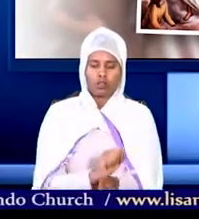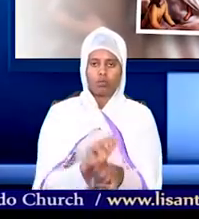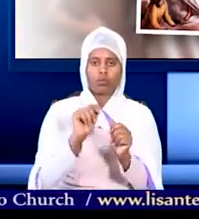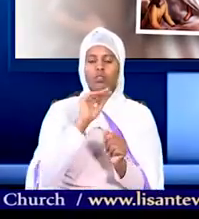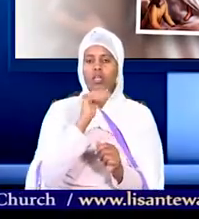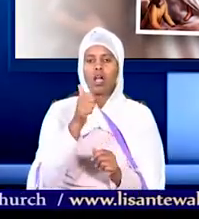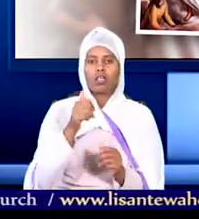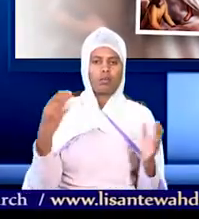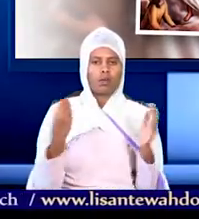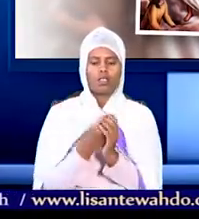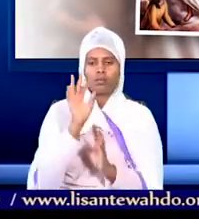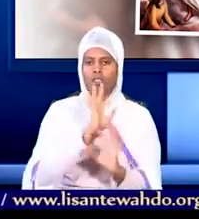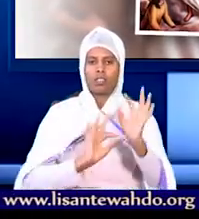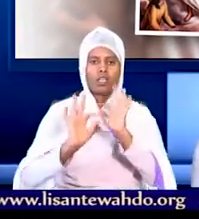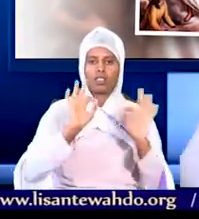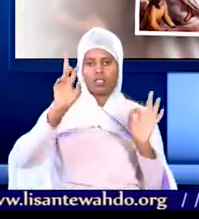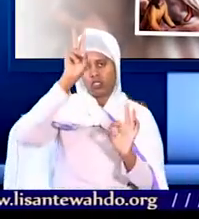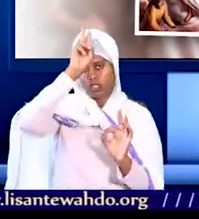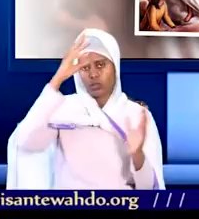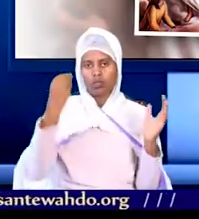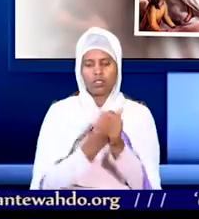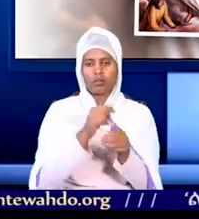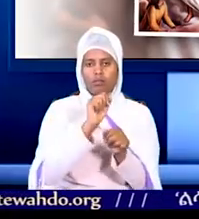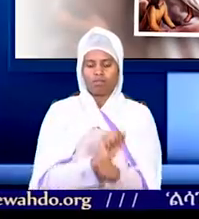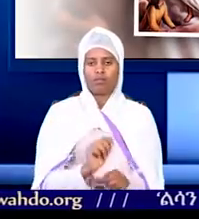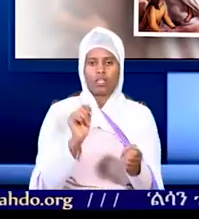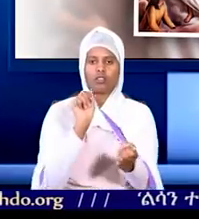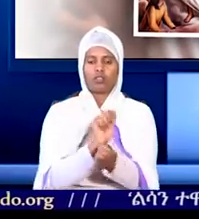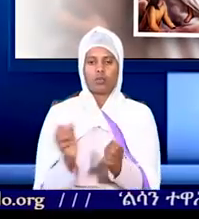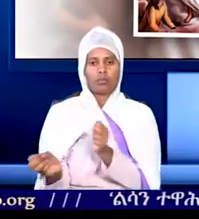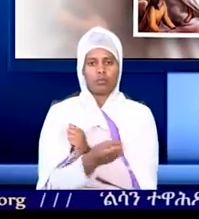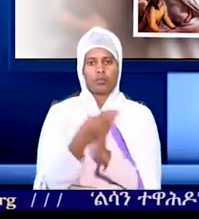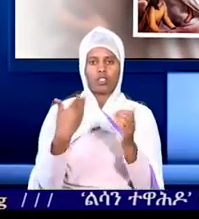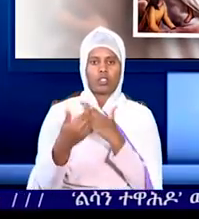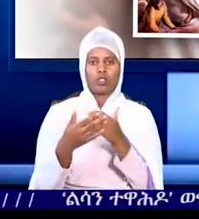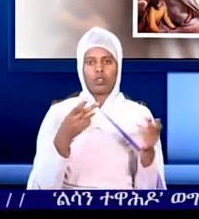5,500 ተቐፂዖም ዝነበሩ ደቂ ኣዳም ናፃ ወፂኦም ኣጋንንቲ ተኣሲሮም